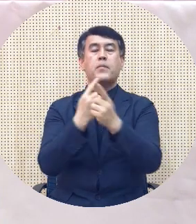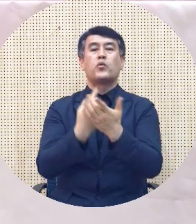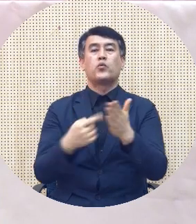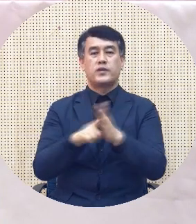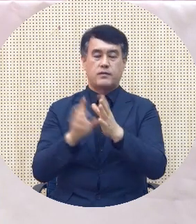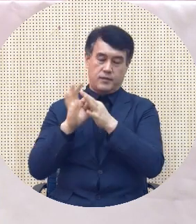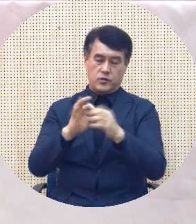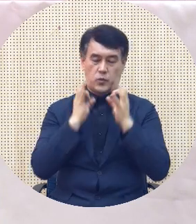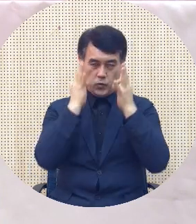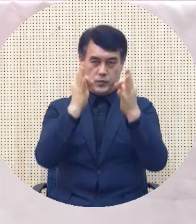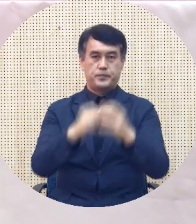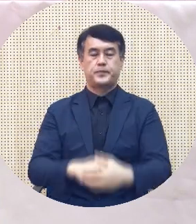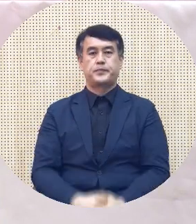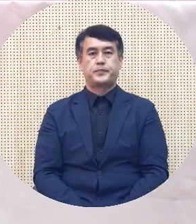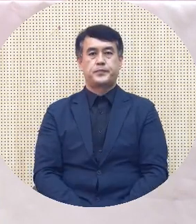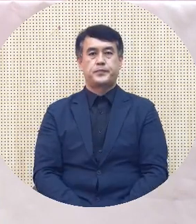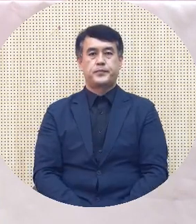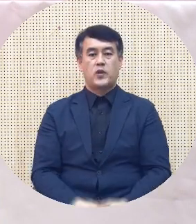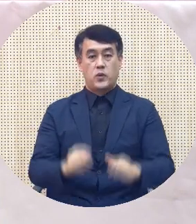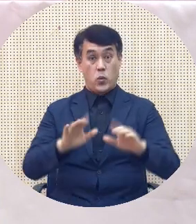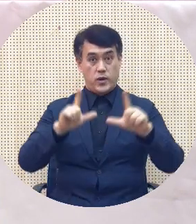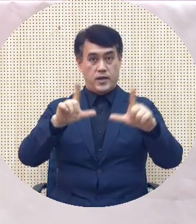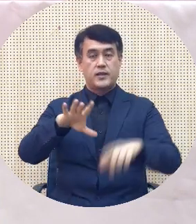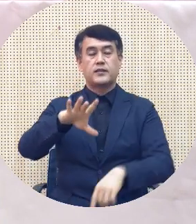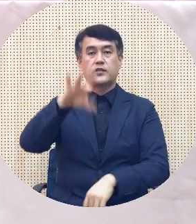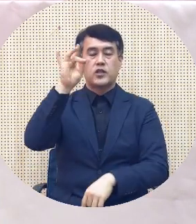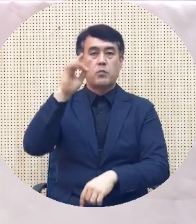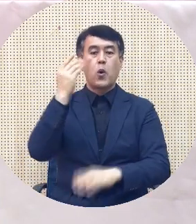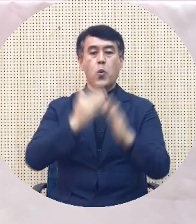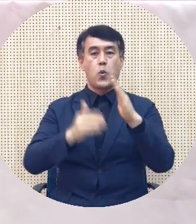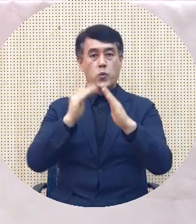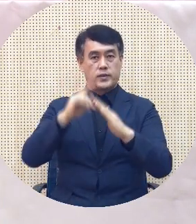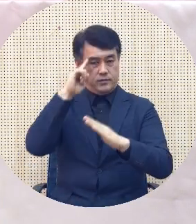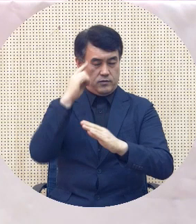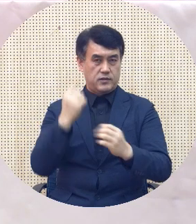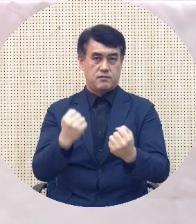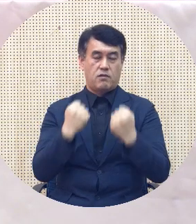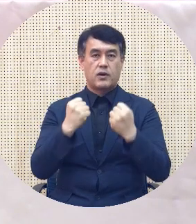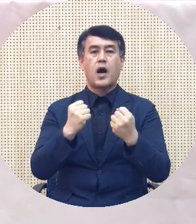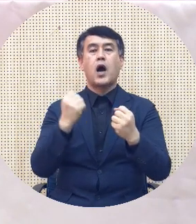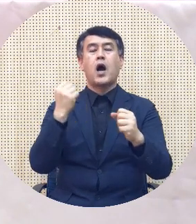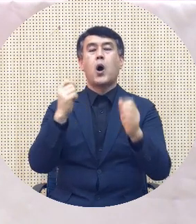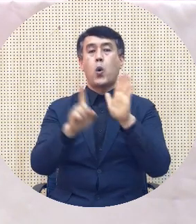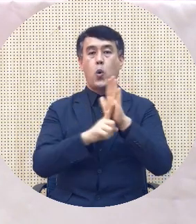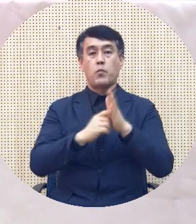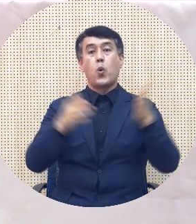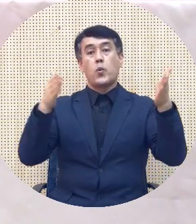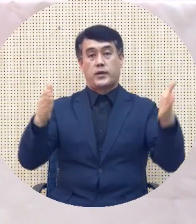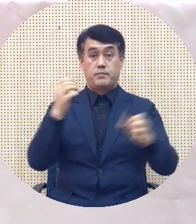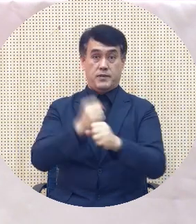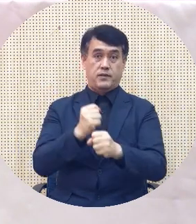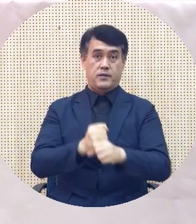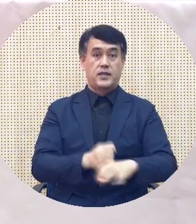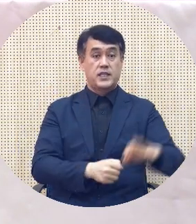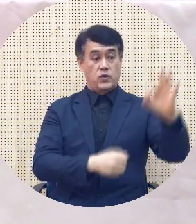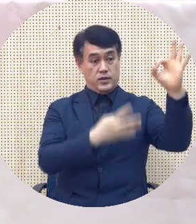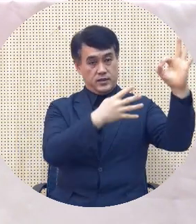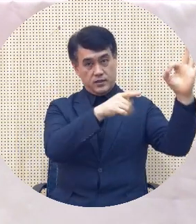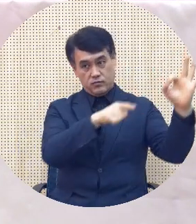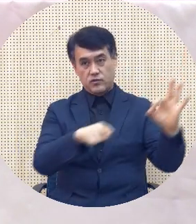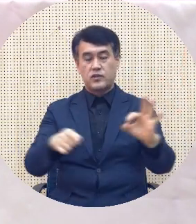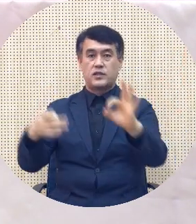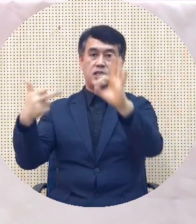나가도록 하겠습니다. 올해 처음 공식적으로 정신건강 홍보 주간을 마련하였습니다. 10월